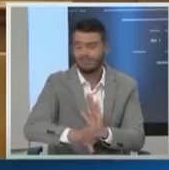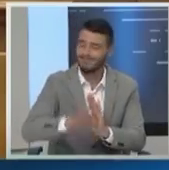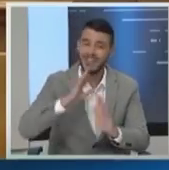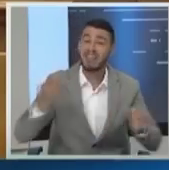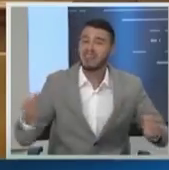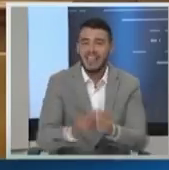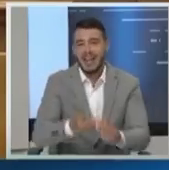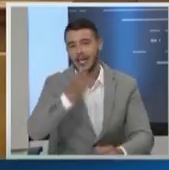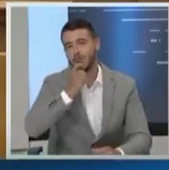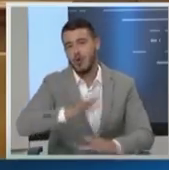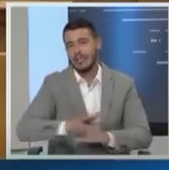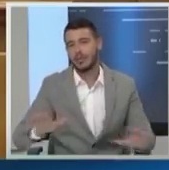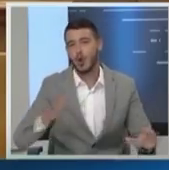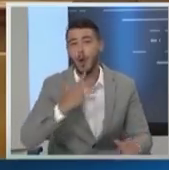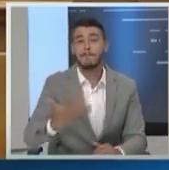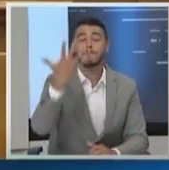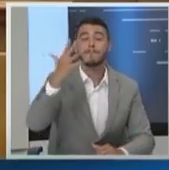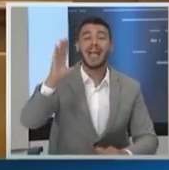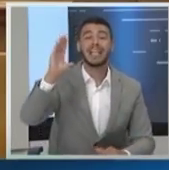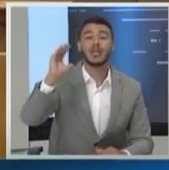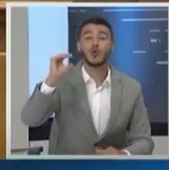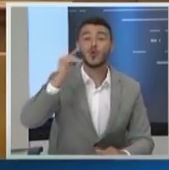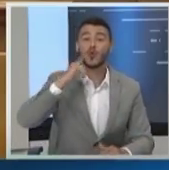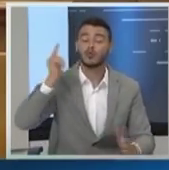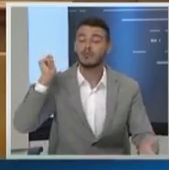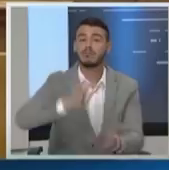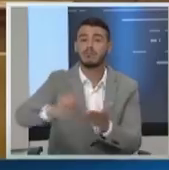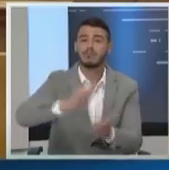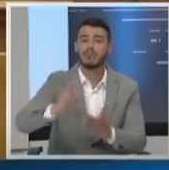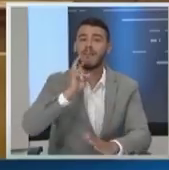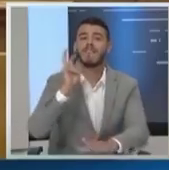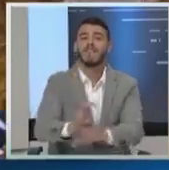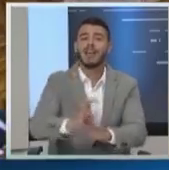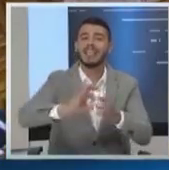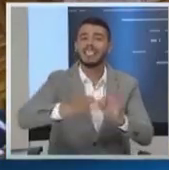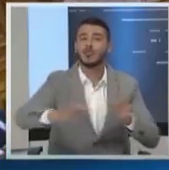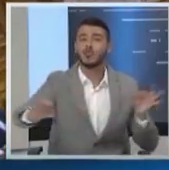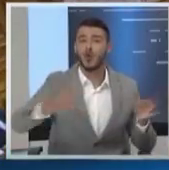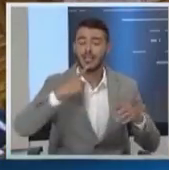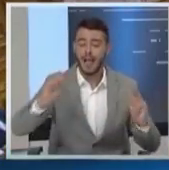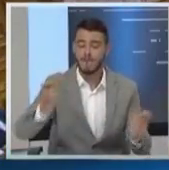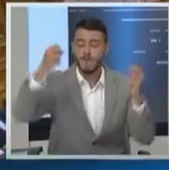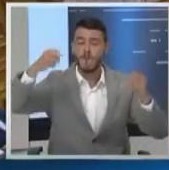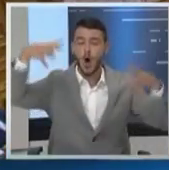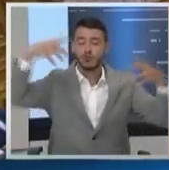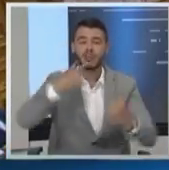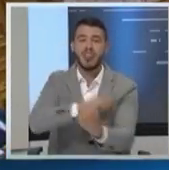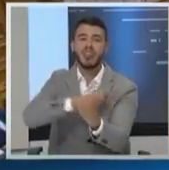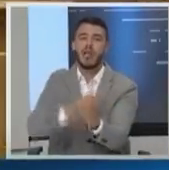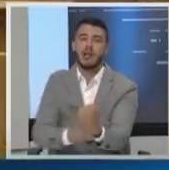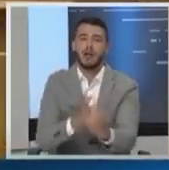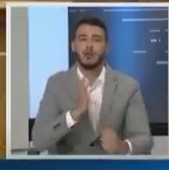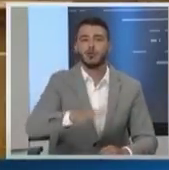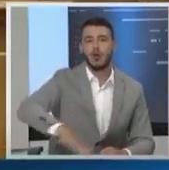λίγος. Η 5η του Ιούλη είναι καταγεγραμμένη ως φως και δύναμη στην ιστορία του ελληνικού λαού και είμαστε